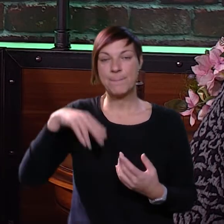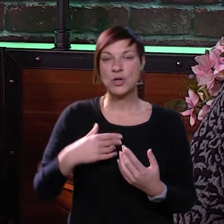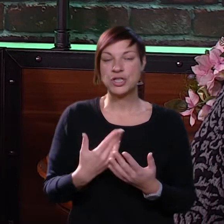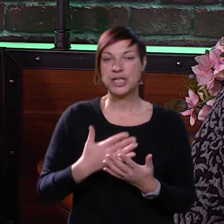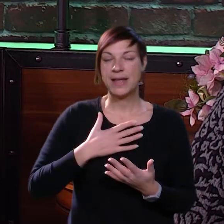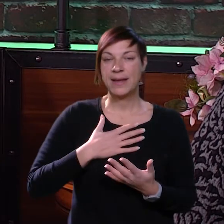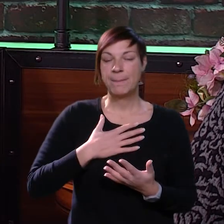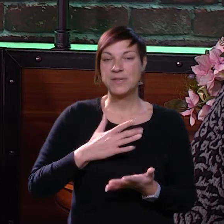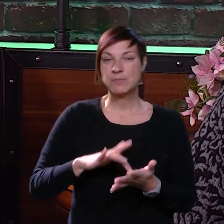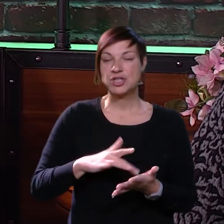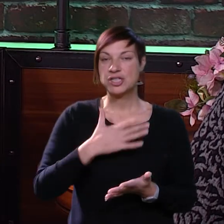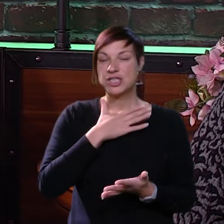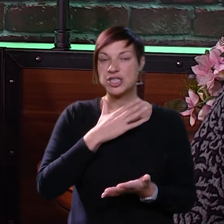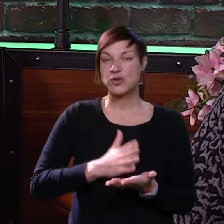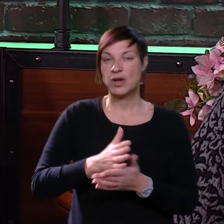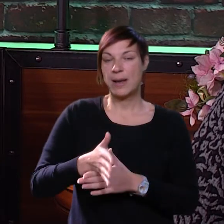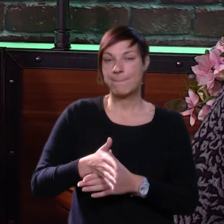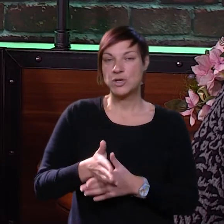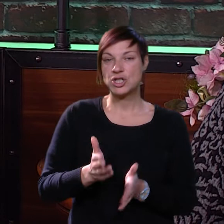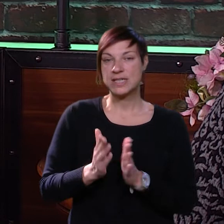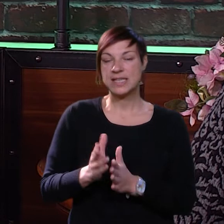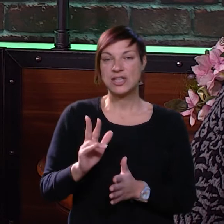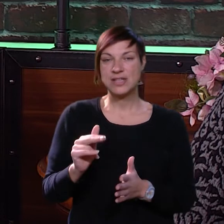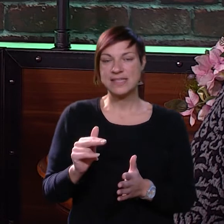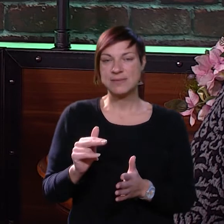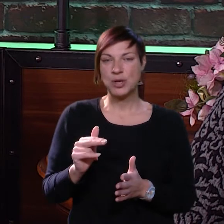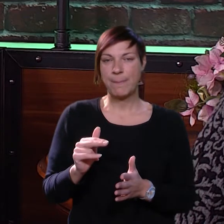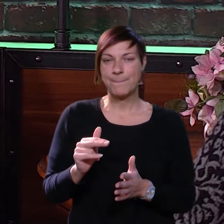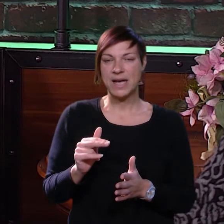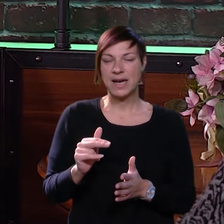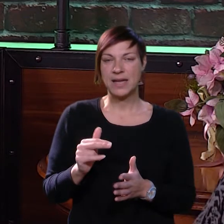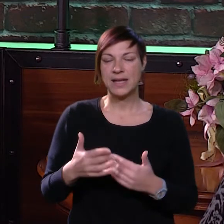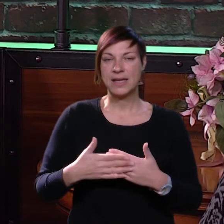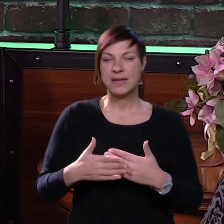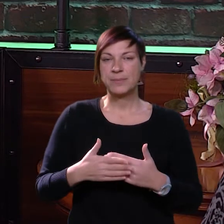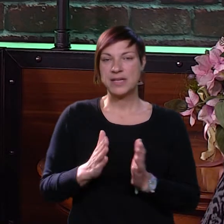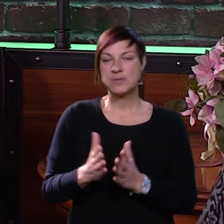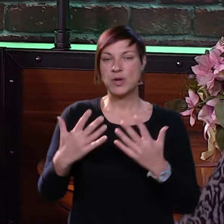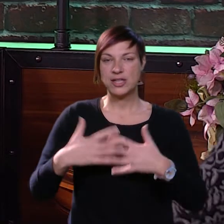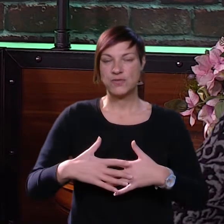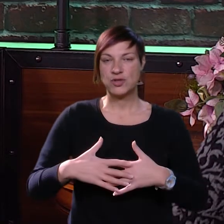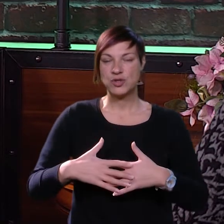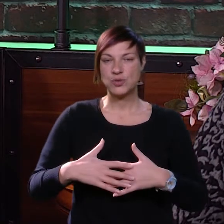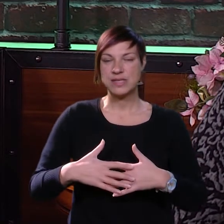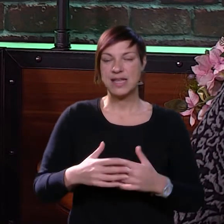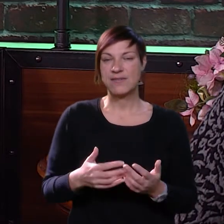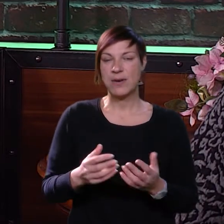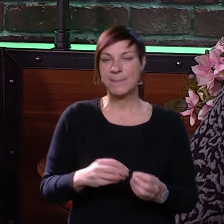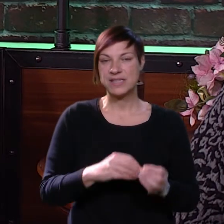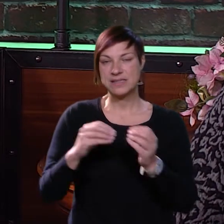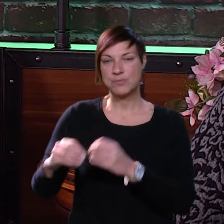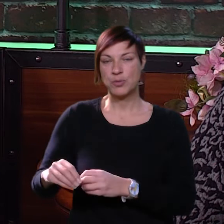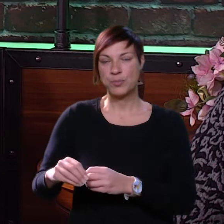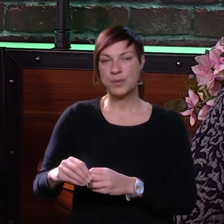može. Mi smo, što se tiče škole, prošli i taj segment da smo imali, bili smo u redovnom sustavu, pa smo iz